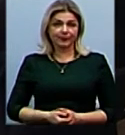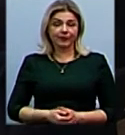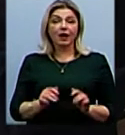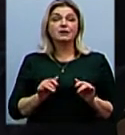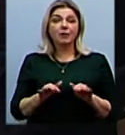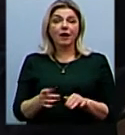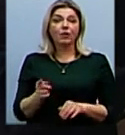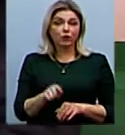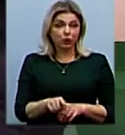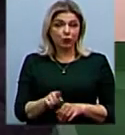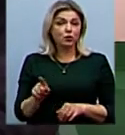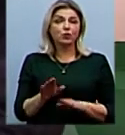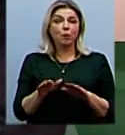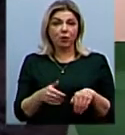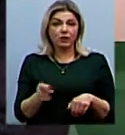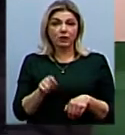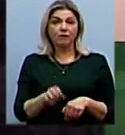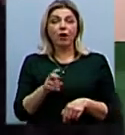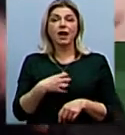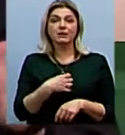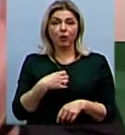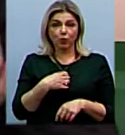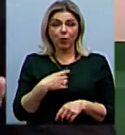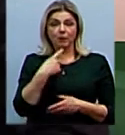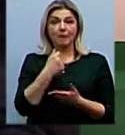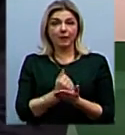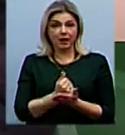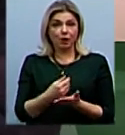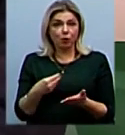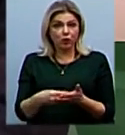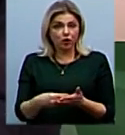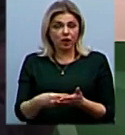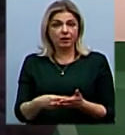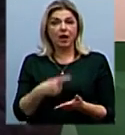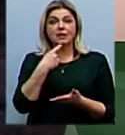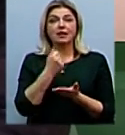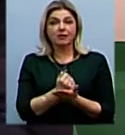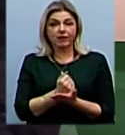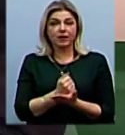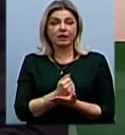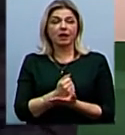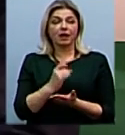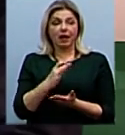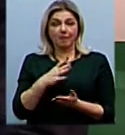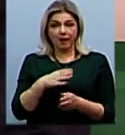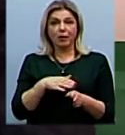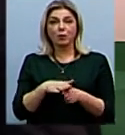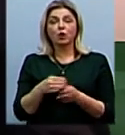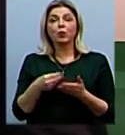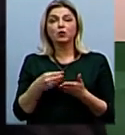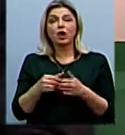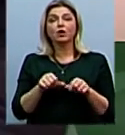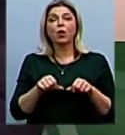Справа в тому, що після того, як виконком прийняв вже цей якийсь бюджет, затвердив, то відбувся ж бюджетна комісія, на якій